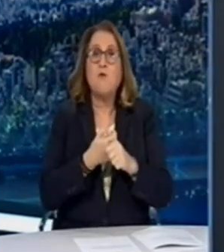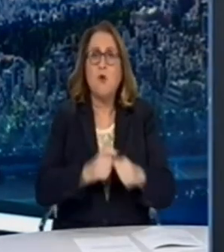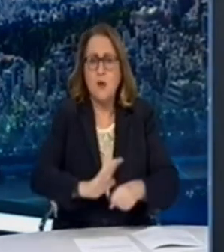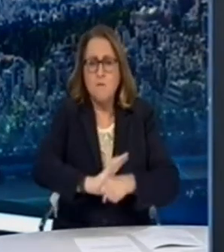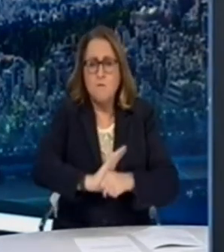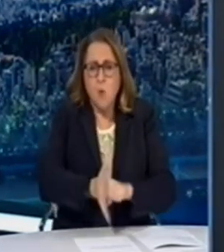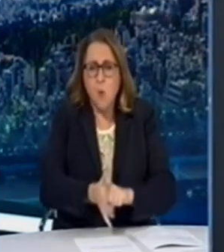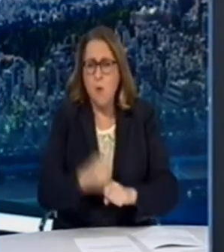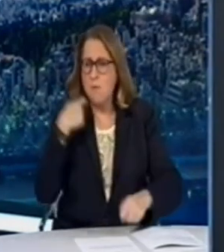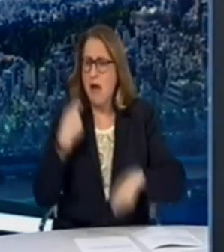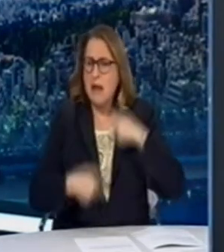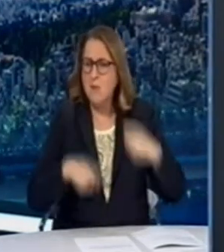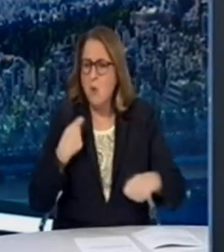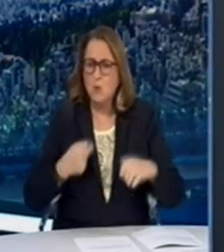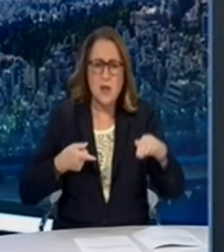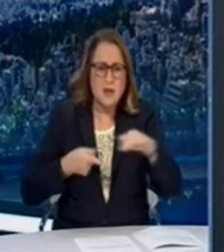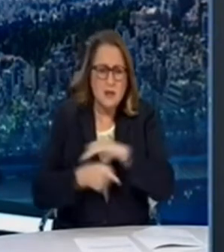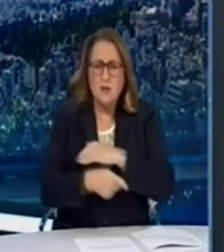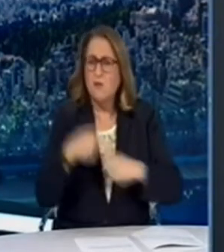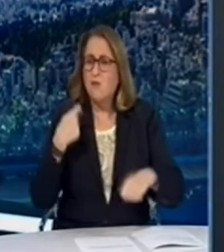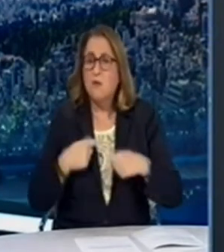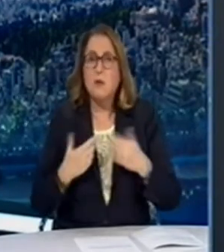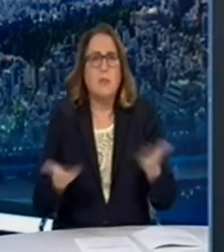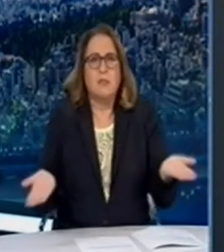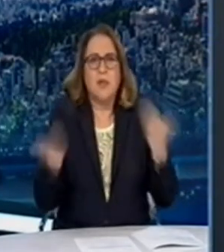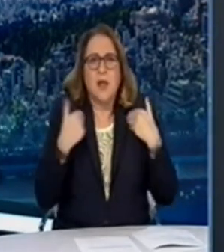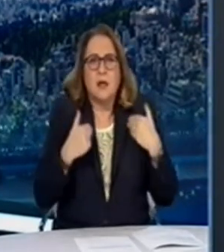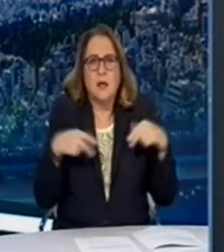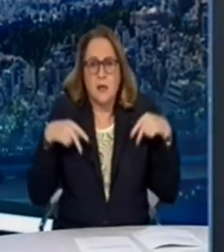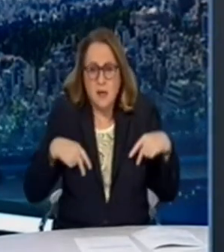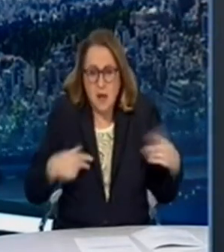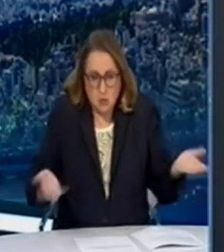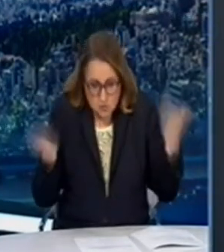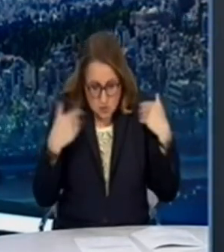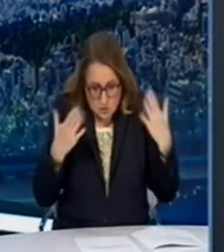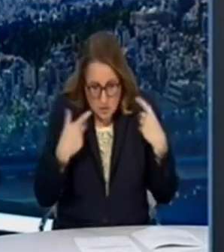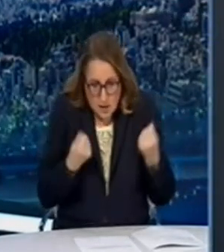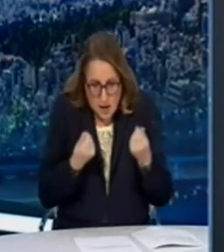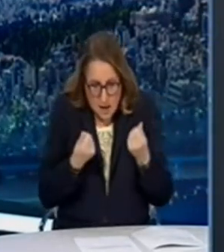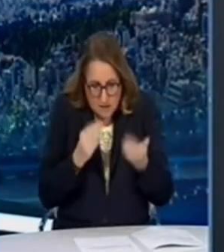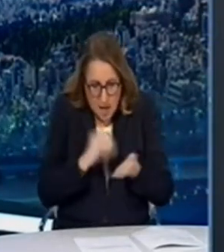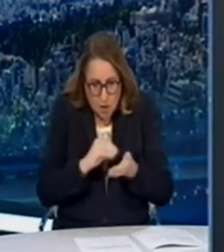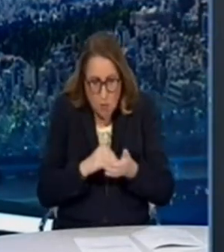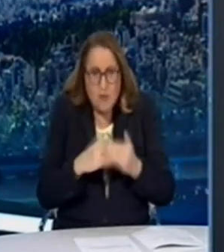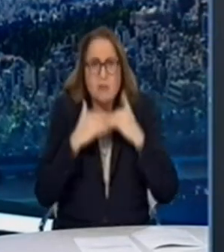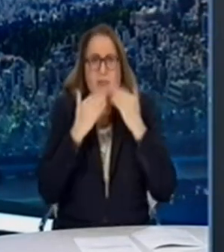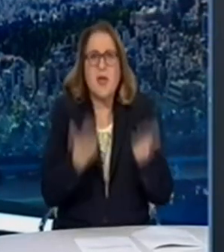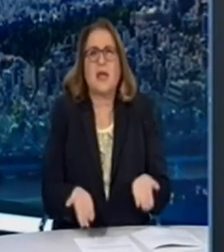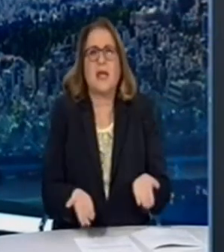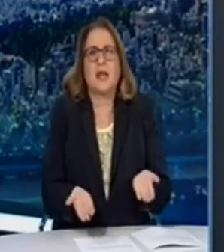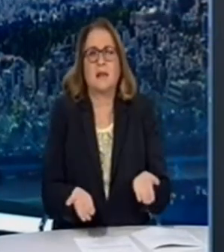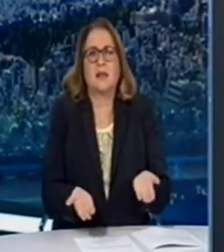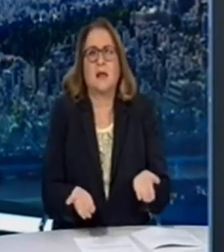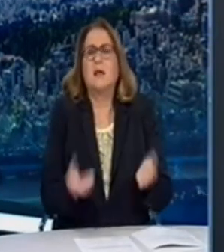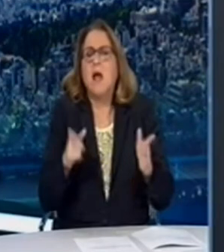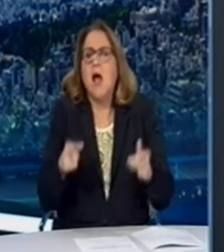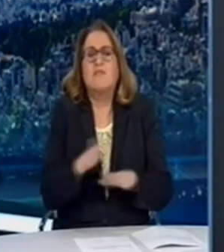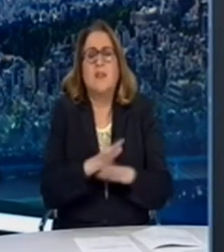και μεγαλύτερη άνεση στα μέσα μεταφοράς. Γνωρίζω ότι προσπαθούν. Εμείς σαν επιστήμονες το λέμε